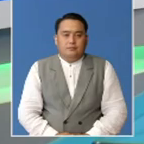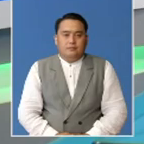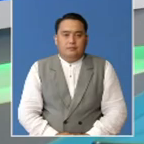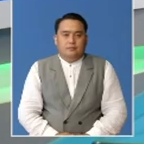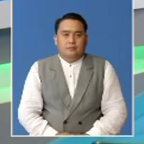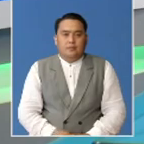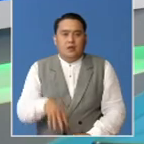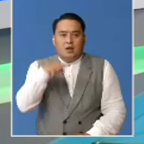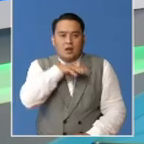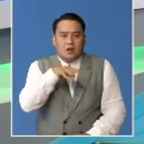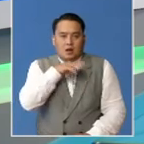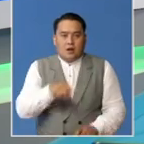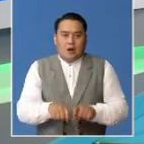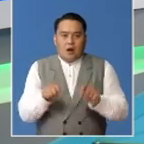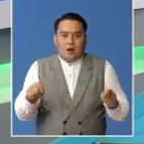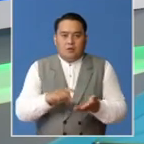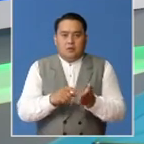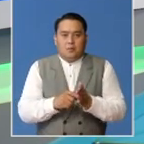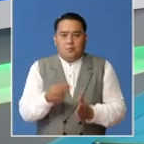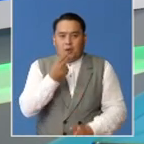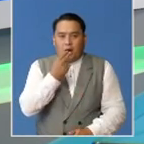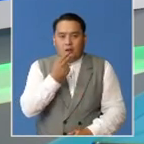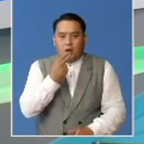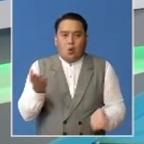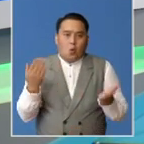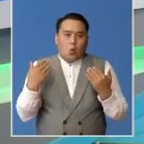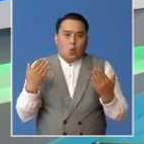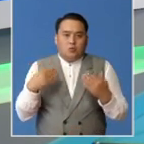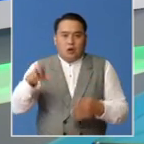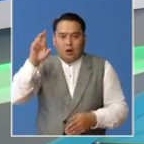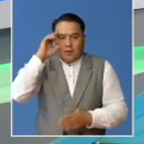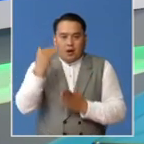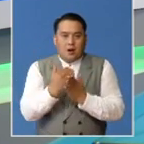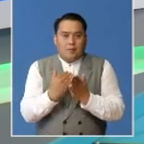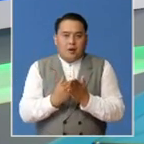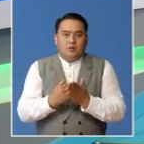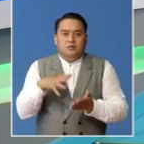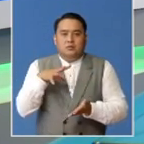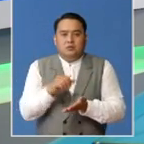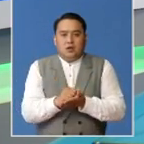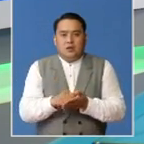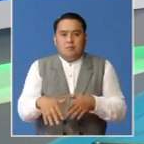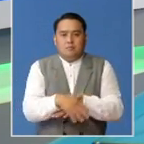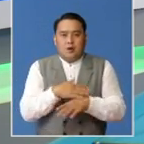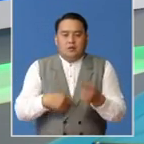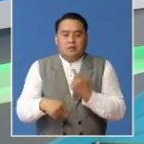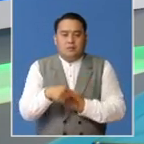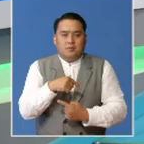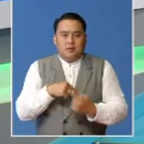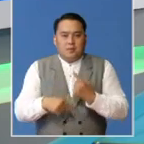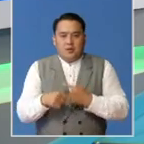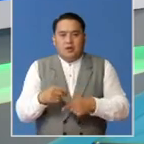В моногороде Текили открыли заведение питания и отдыха в рамках государственной программы по продуктивной занятости и